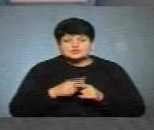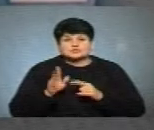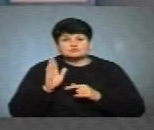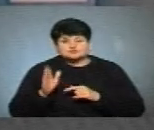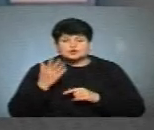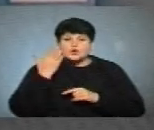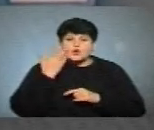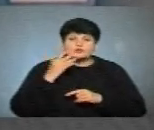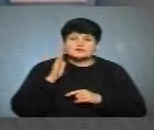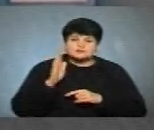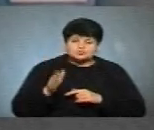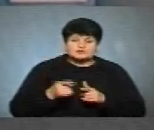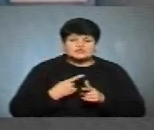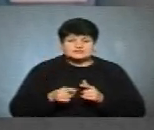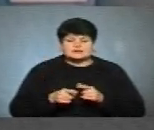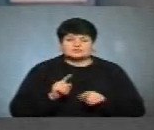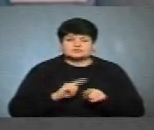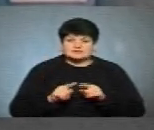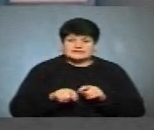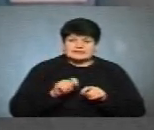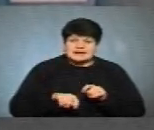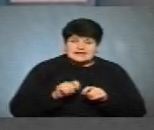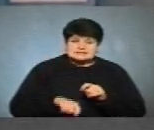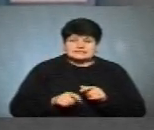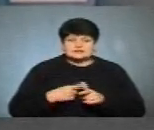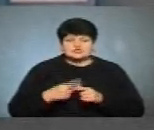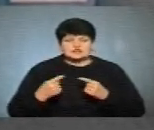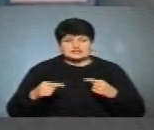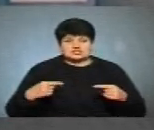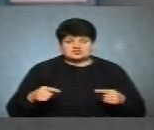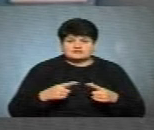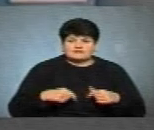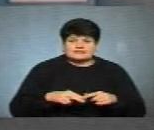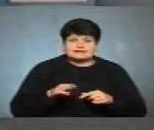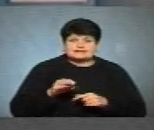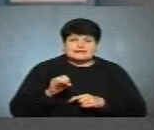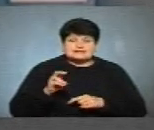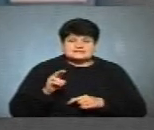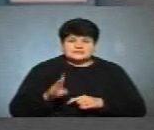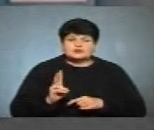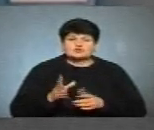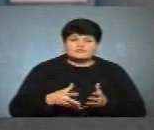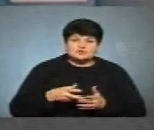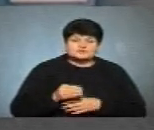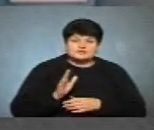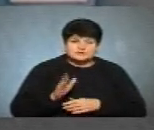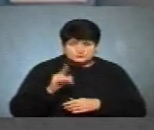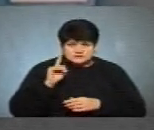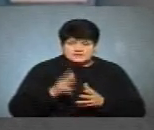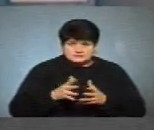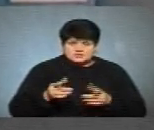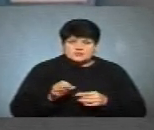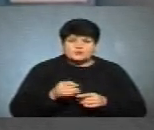коли воно буде, і чи це будуть експрес-тести, чи це будуть якісь інші види тестів, і хто буде фінансувати, чи відомо вам трохи більше про